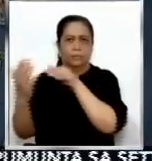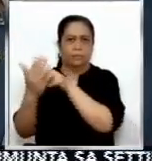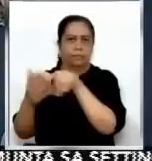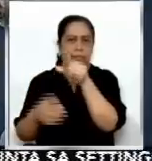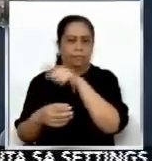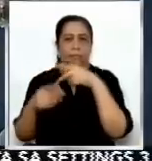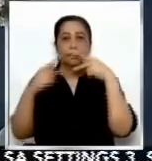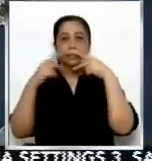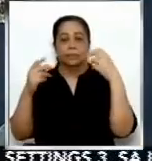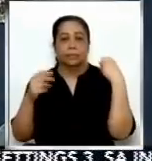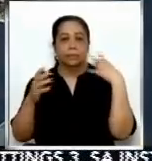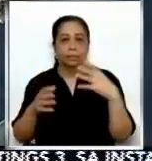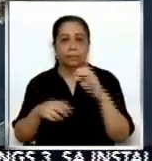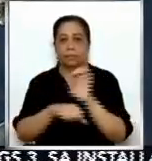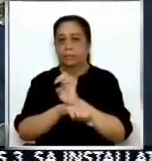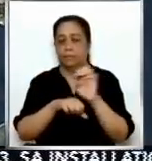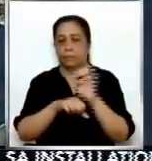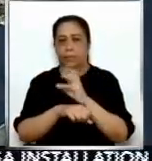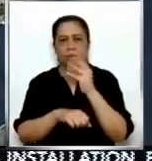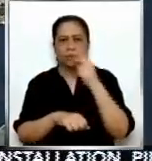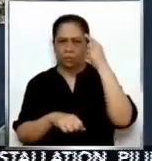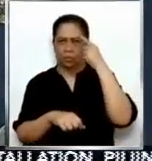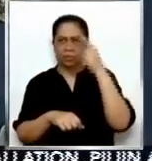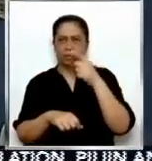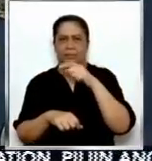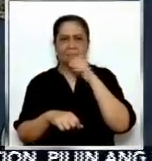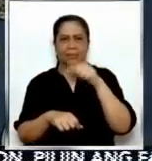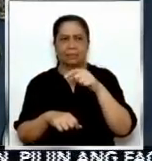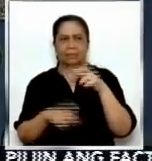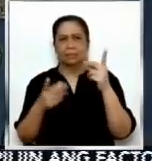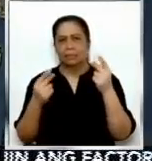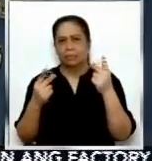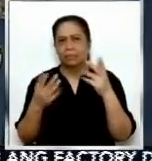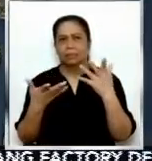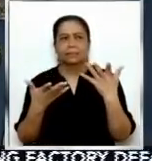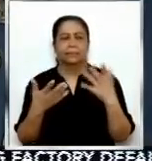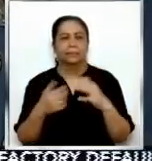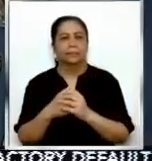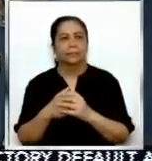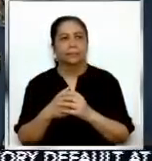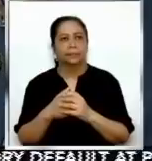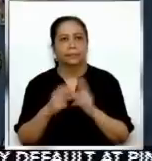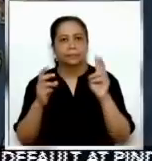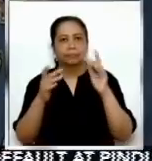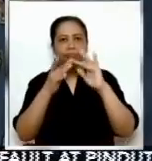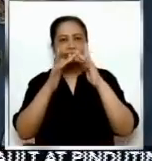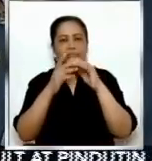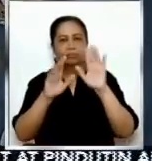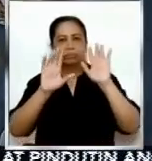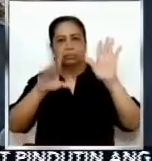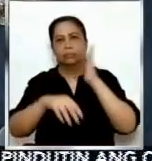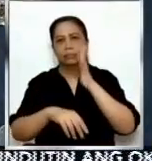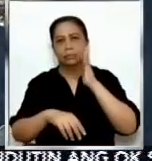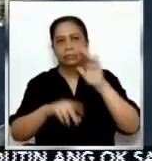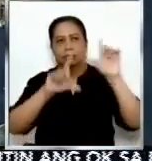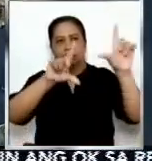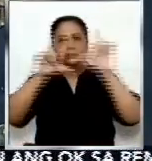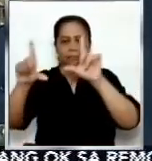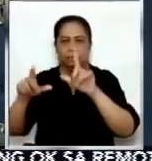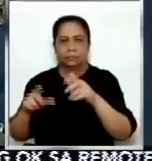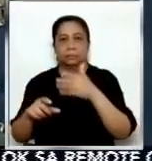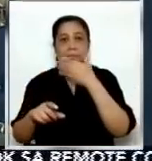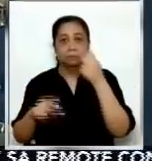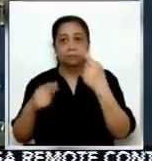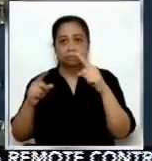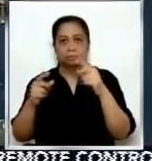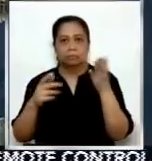officials and employees na hindi na kailangan mag-resort pa sa online shaming. So mas maigi, mas malakas pa yung kaso,